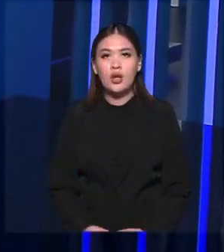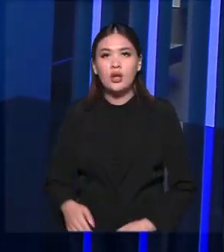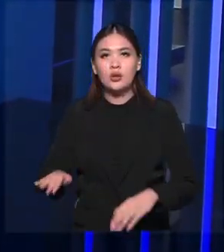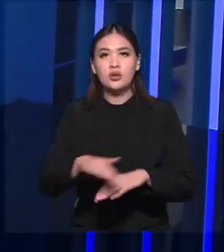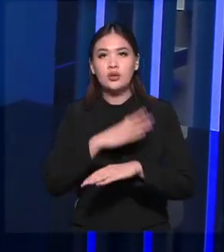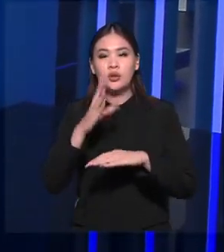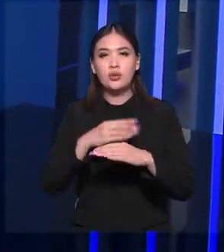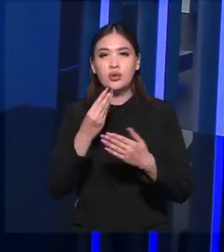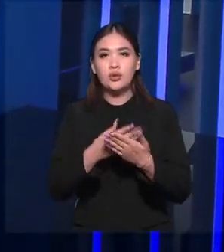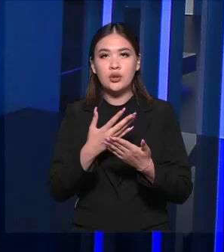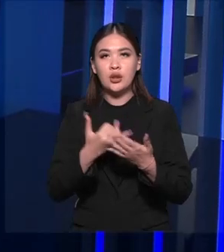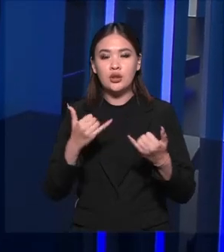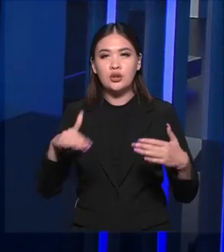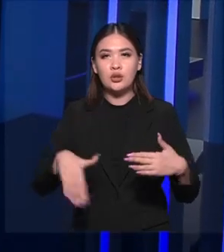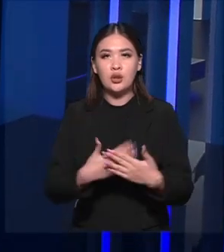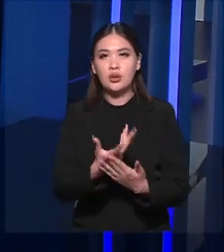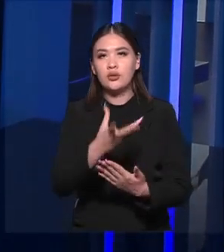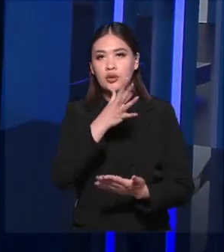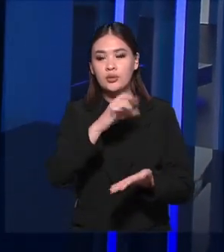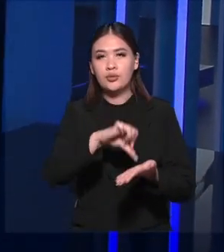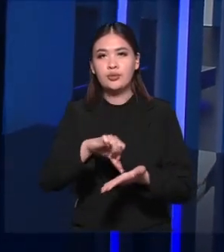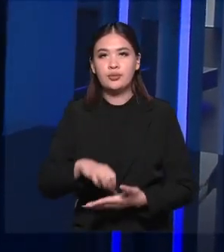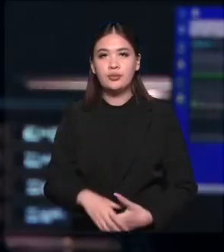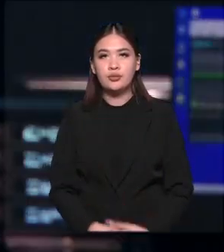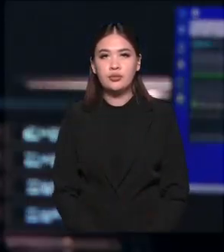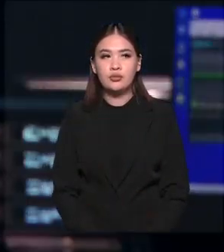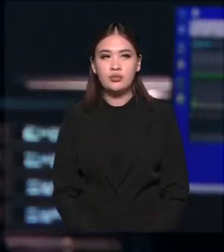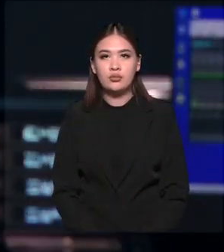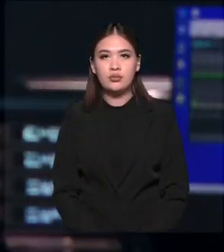қайырлы кеш, қымбатты көрермен, эфирде жаңа уақыт, студияда Айгүл Әбілқали.